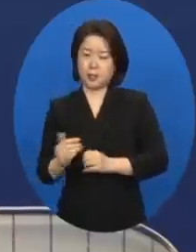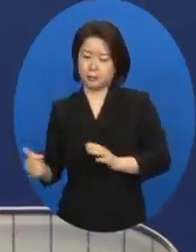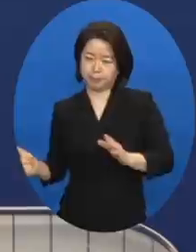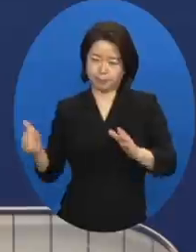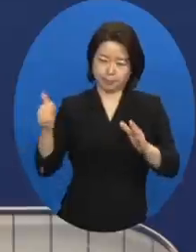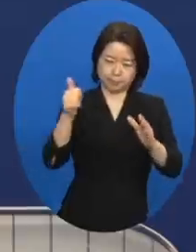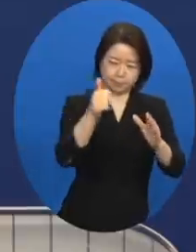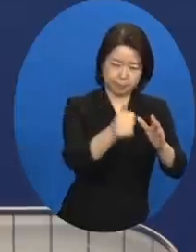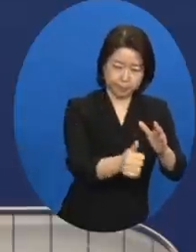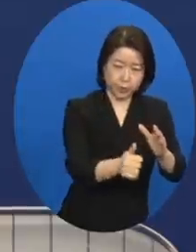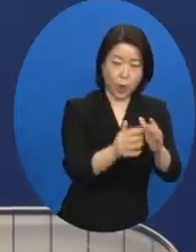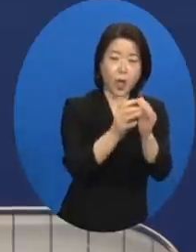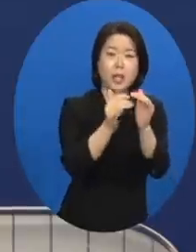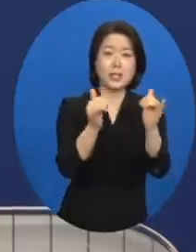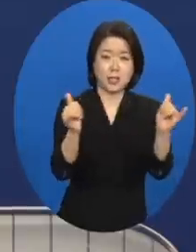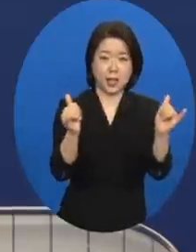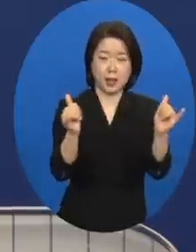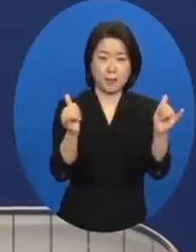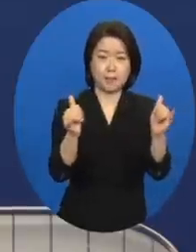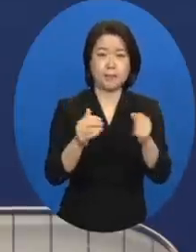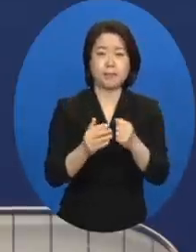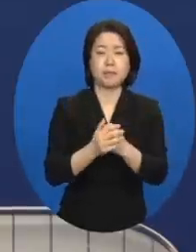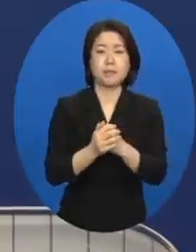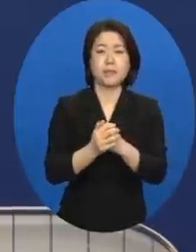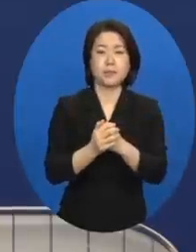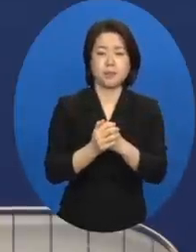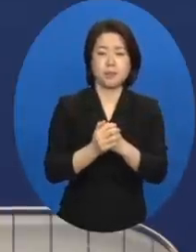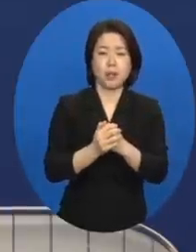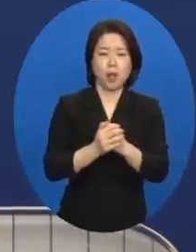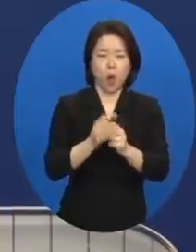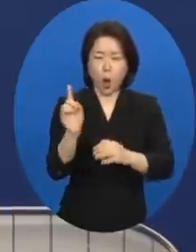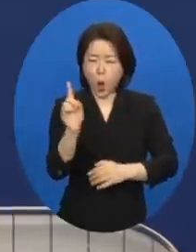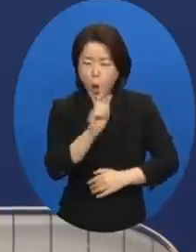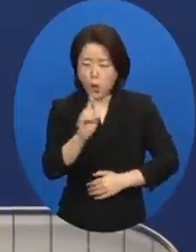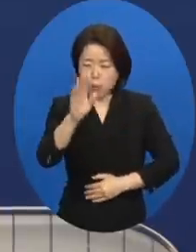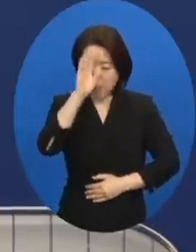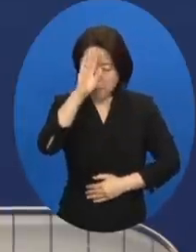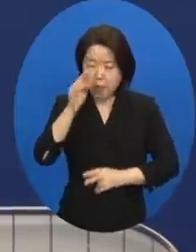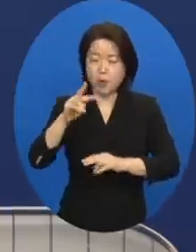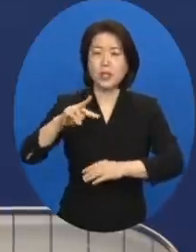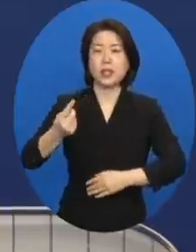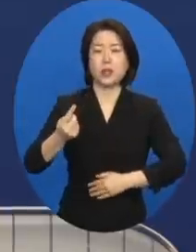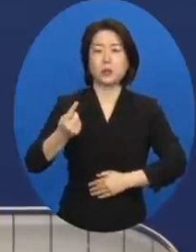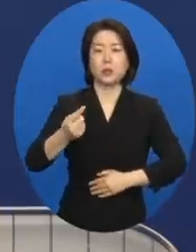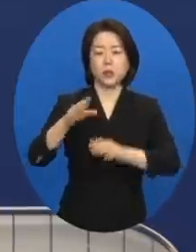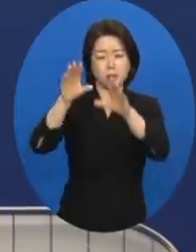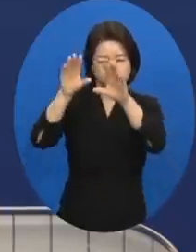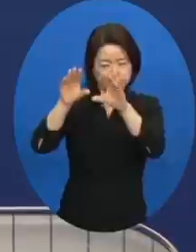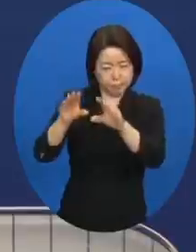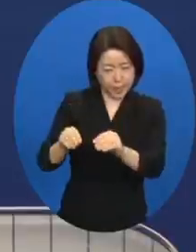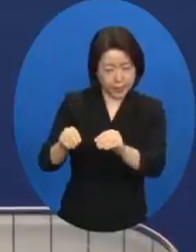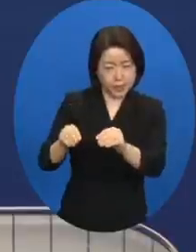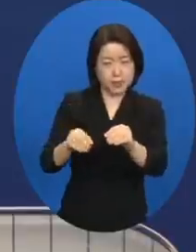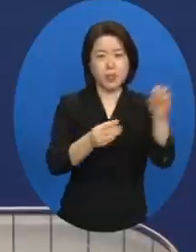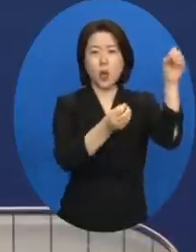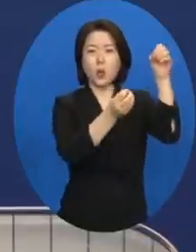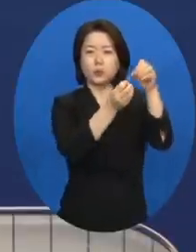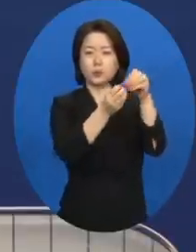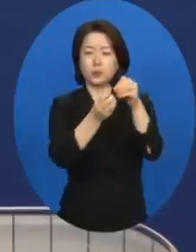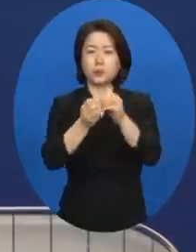들어가는 사람은 병이 낫는다는 전설이